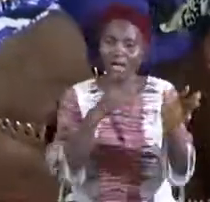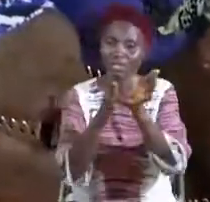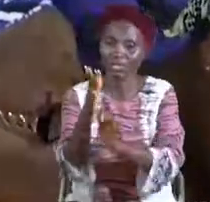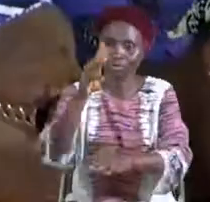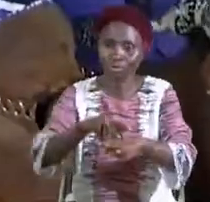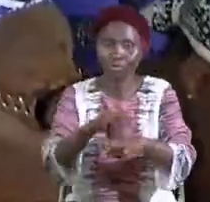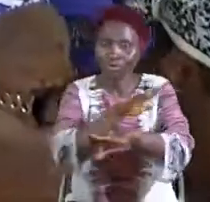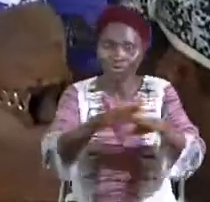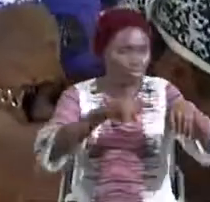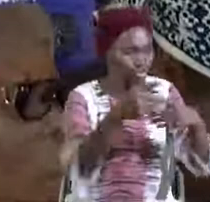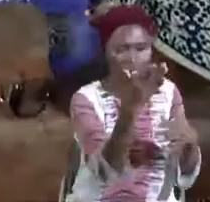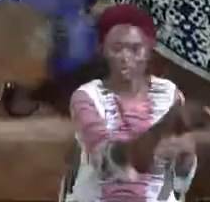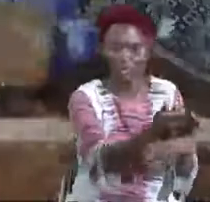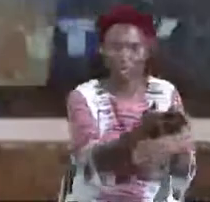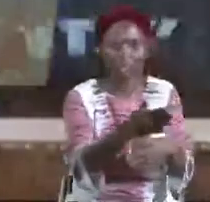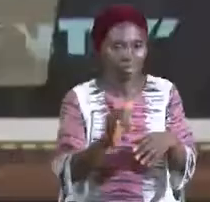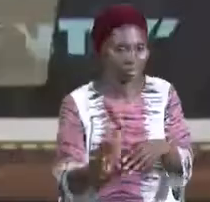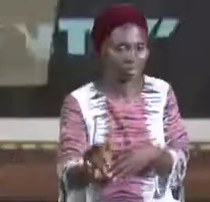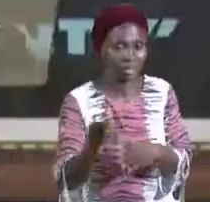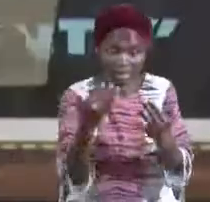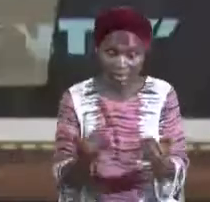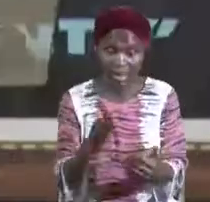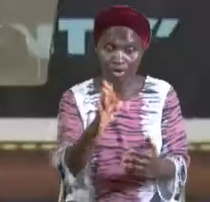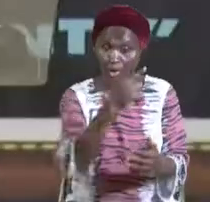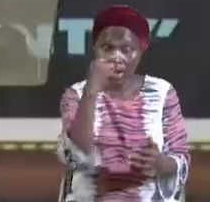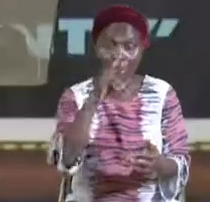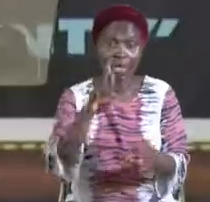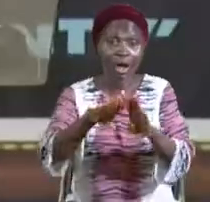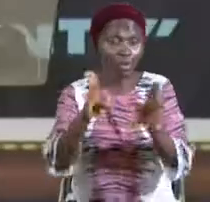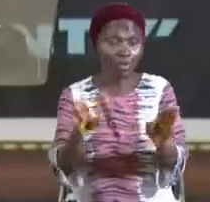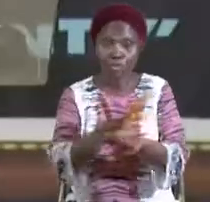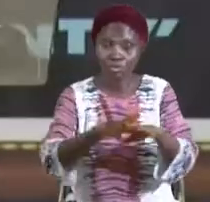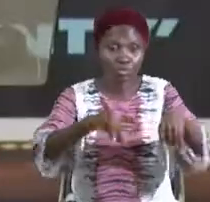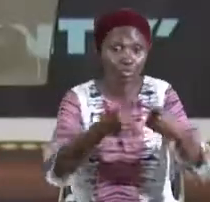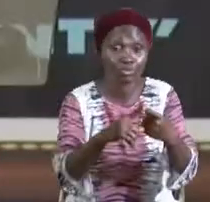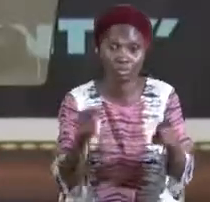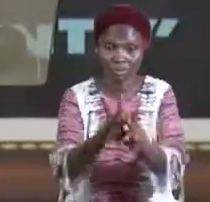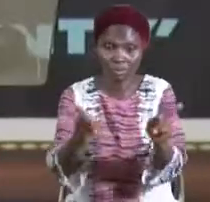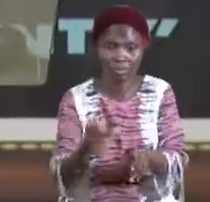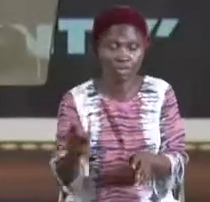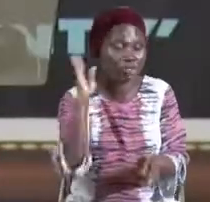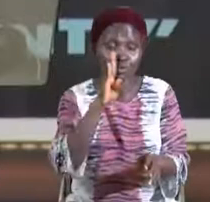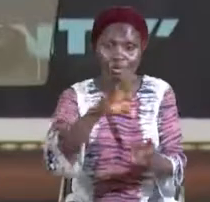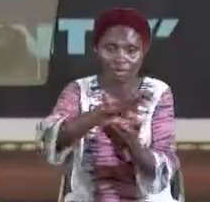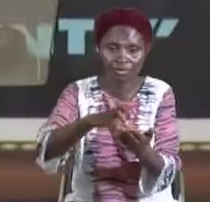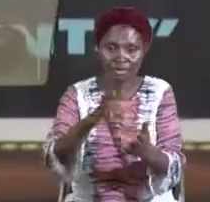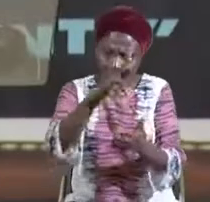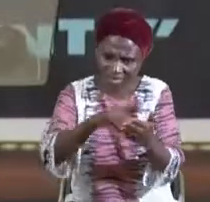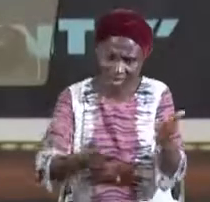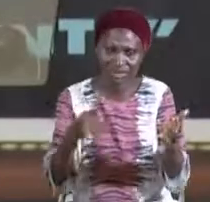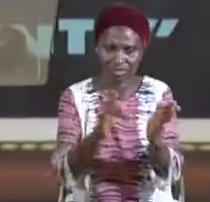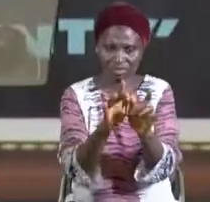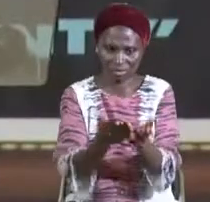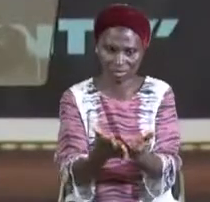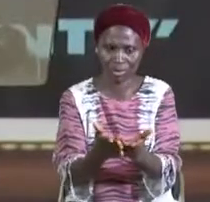là-bas, ne retourne pas encore là-bas. Maintenant tes yeux sont ouverts, ne retourne pas vers les lieux où tu seras confus. Lis la parole, retourne à